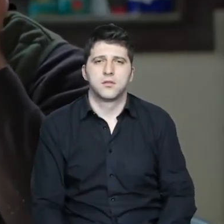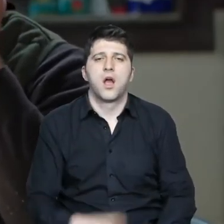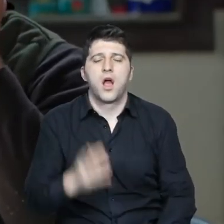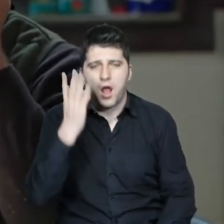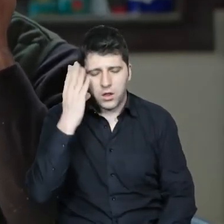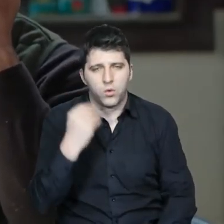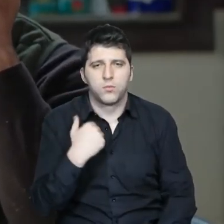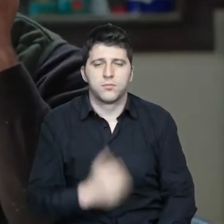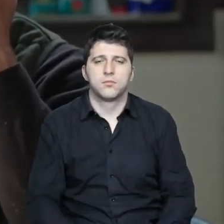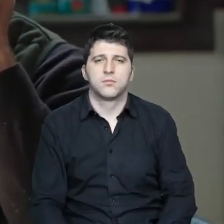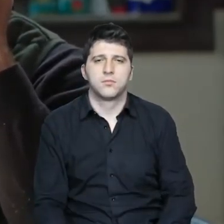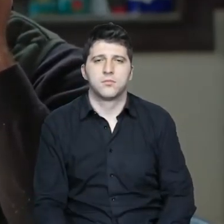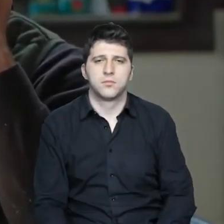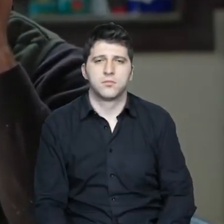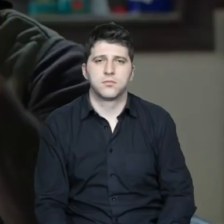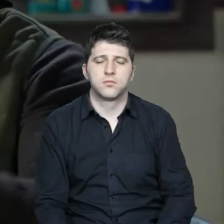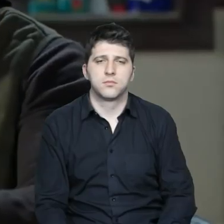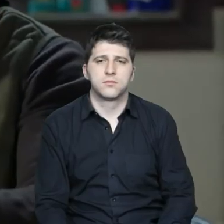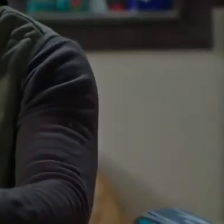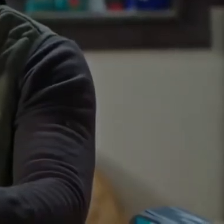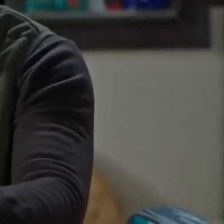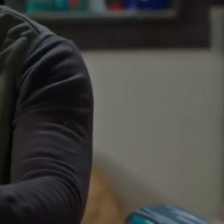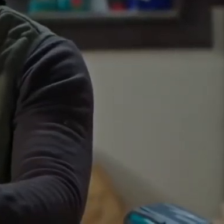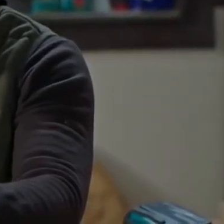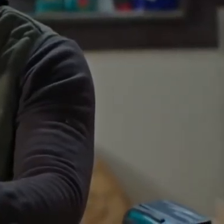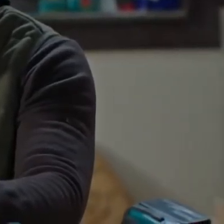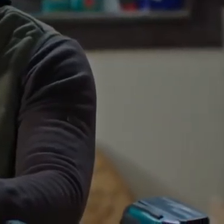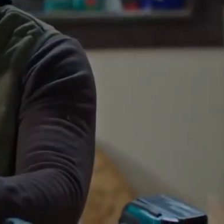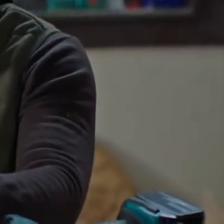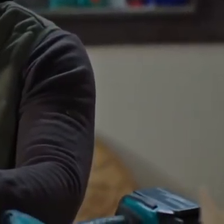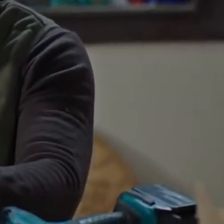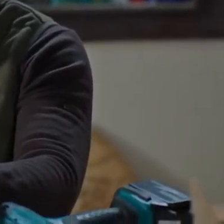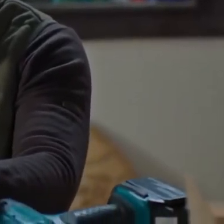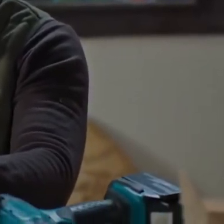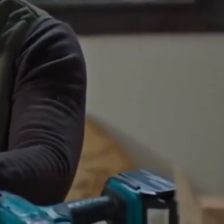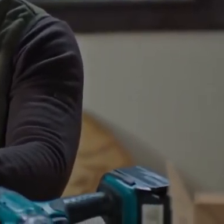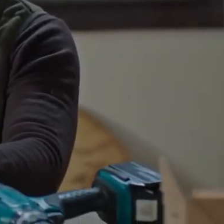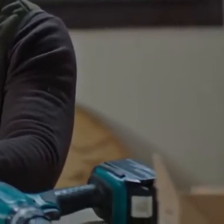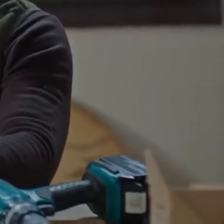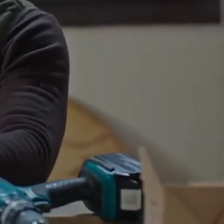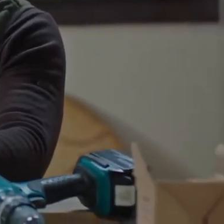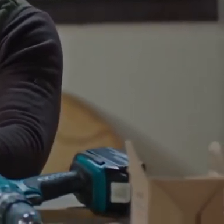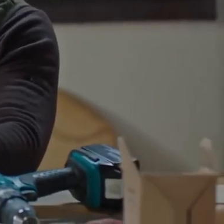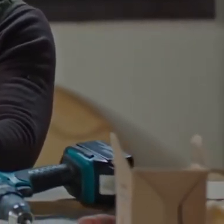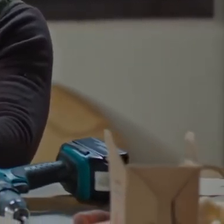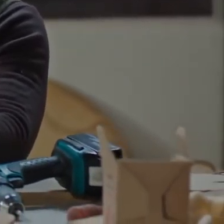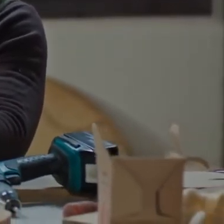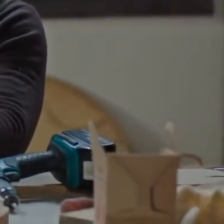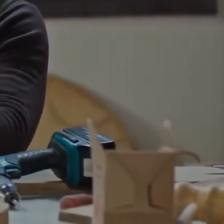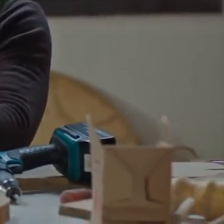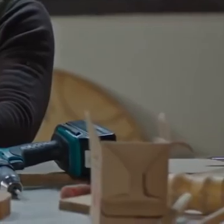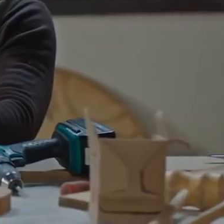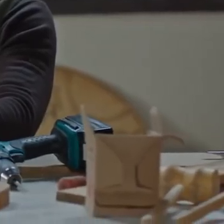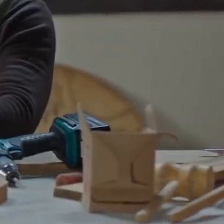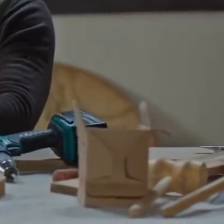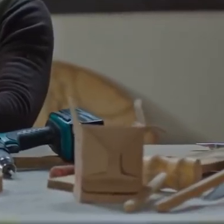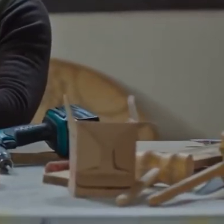Anlıyorum. Sıkıntılı bakışlarını önünde dolaştırıyor. Arkasındaki raflarda aletler dizili.